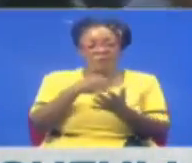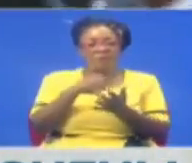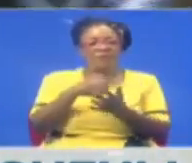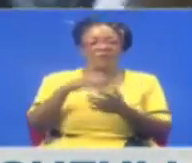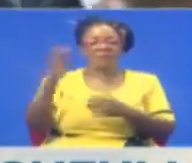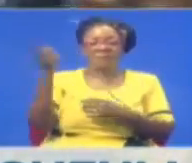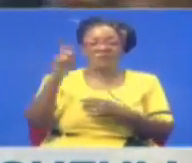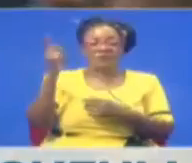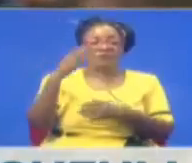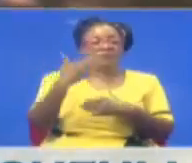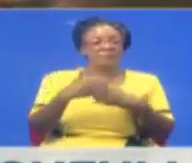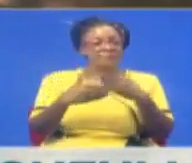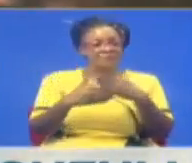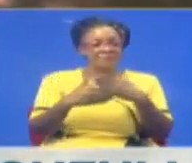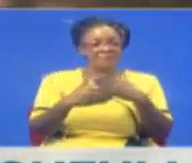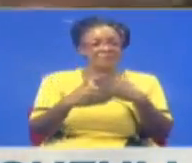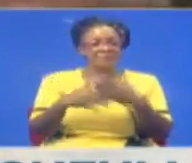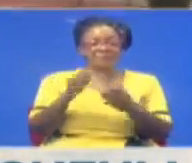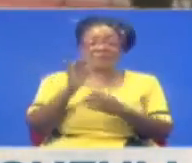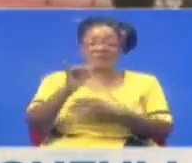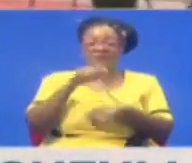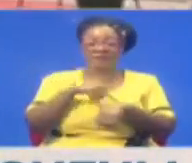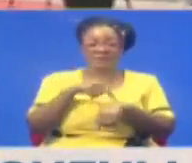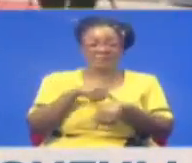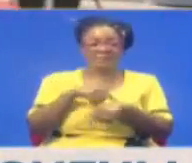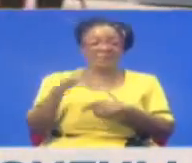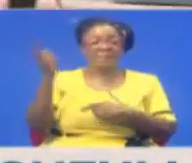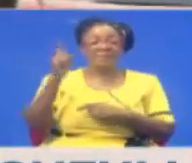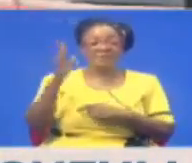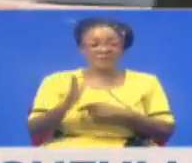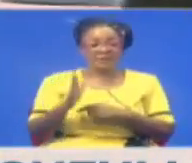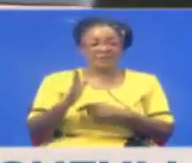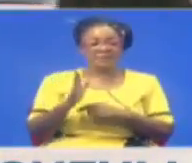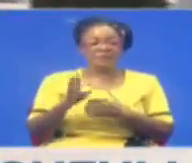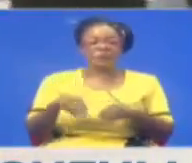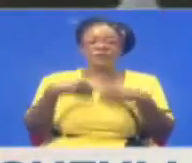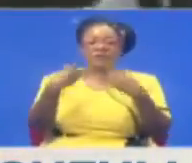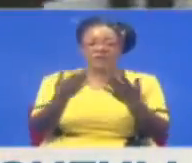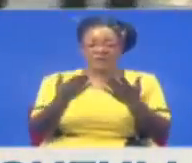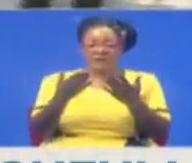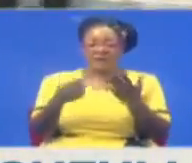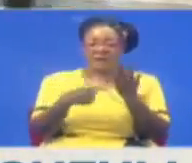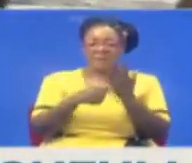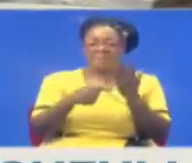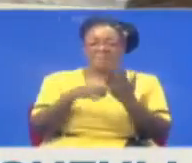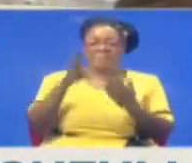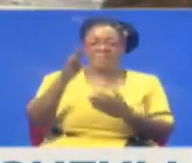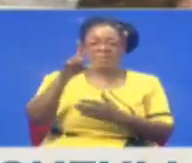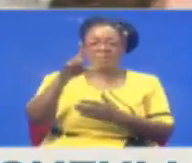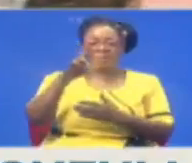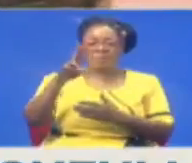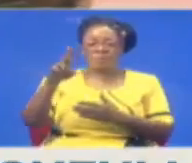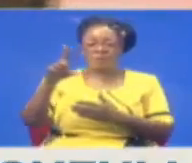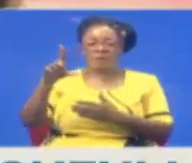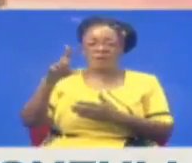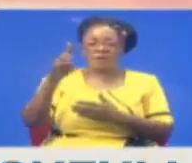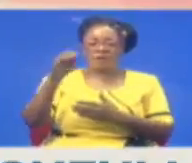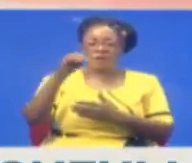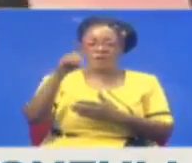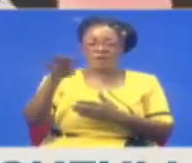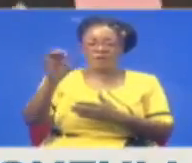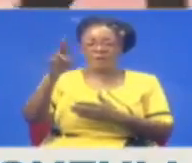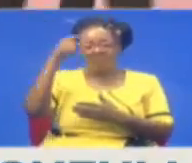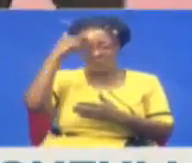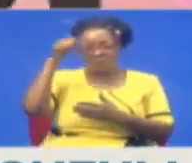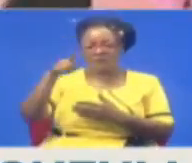ujenzi. Wakati wake akiwa waziri, alibandikwa jina la bulldozer kutokana na uongozi wake wenye